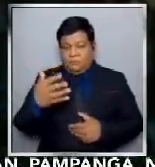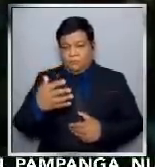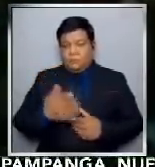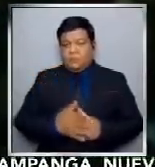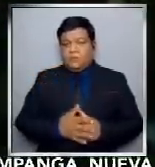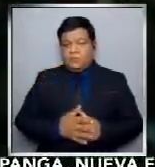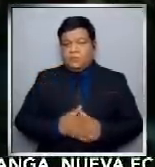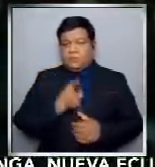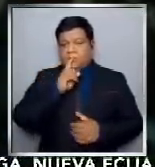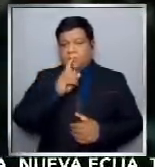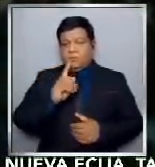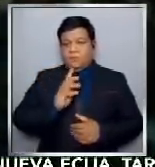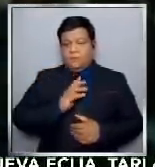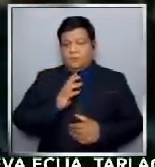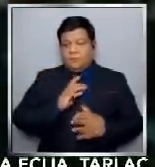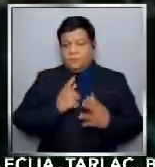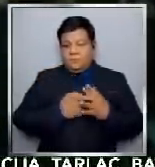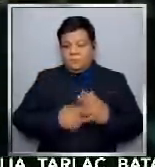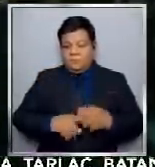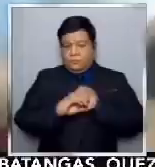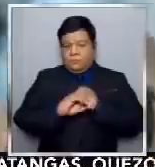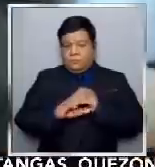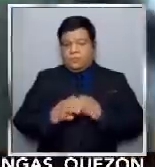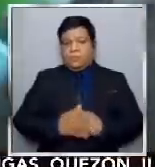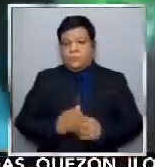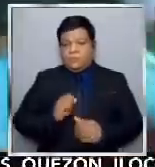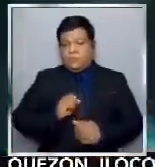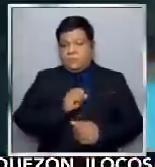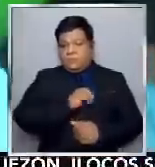meeting di avance ngayong gabi.